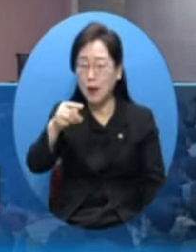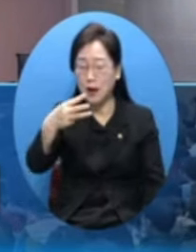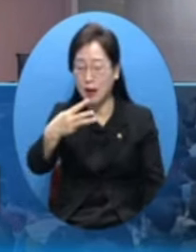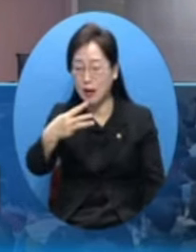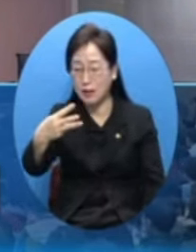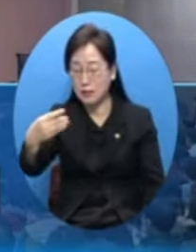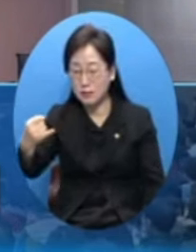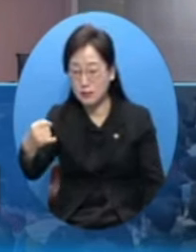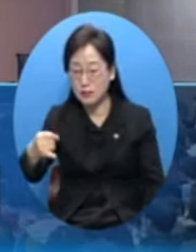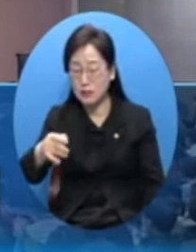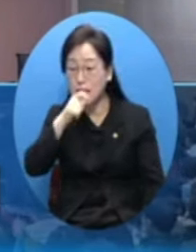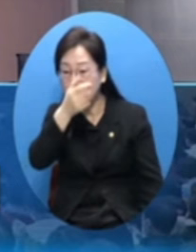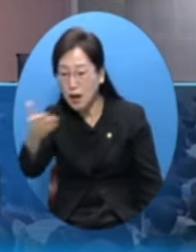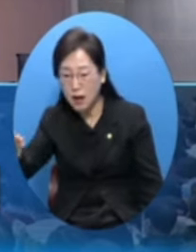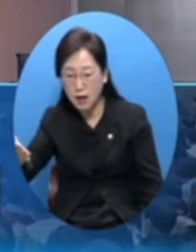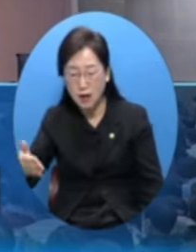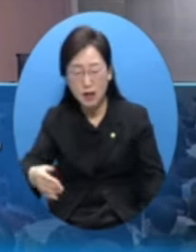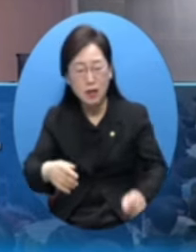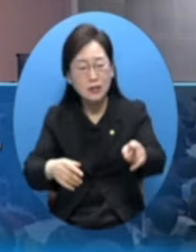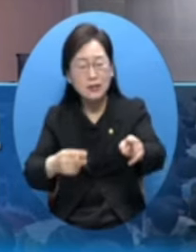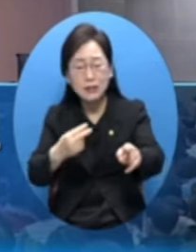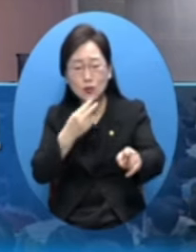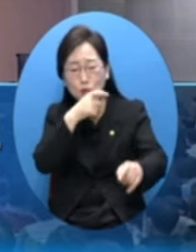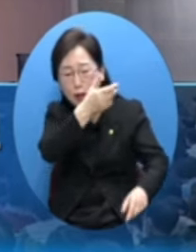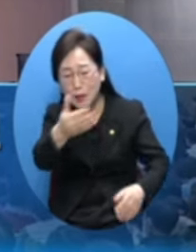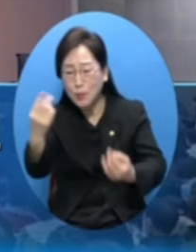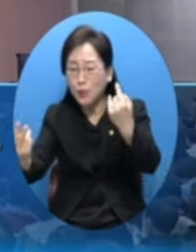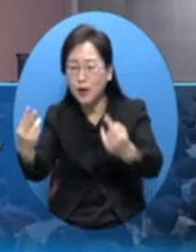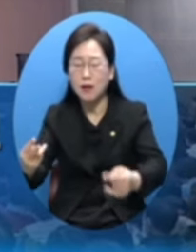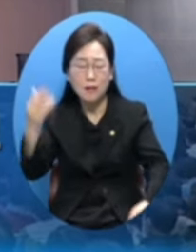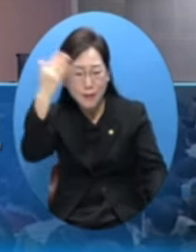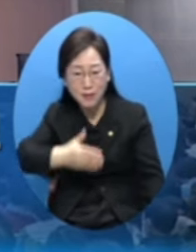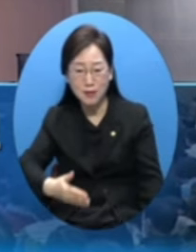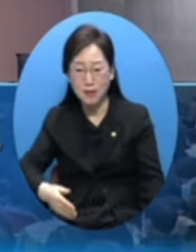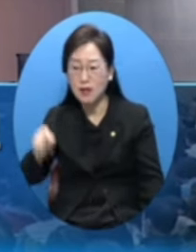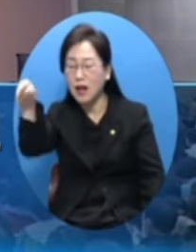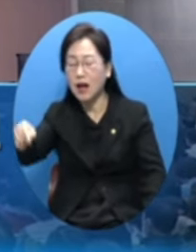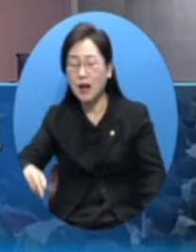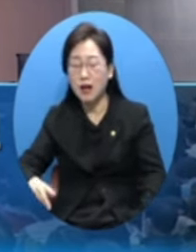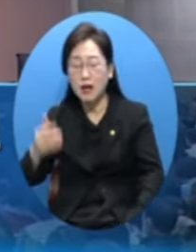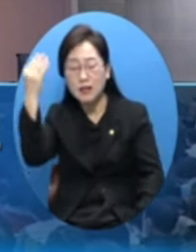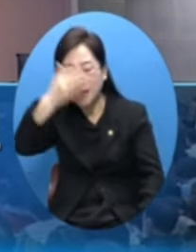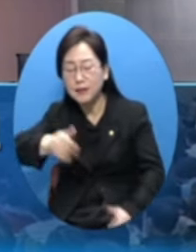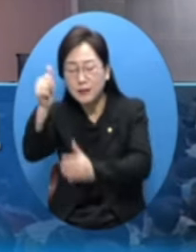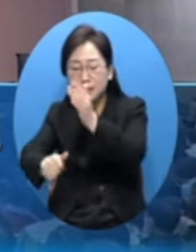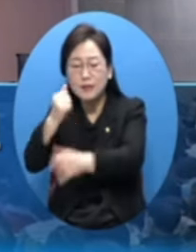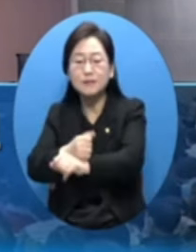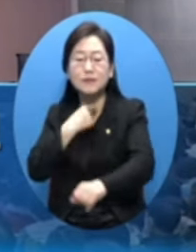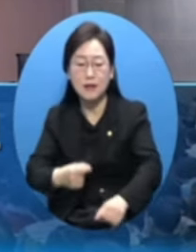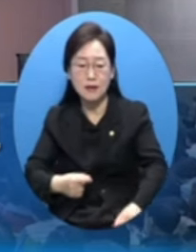강보다 낫지 아니하냐? 내가 거기서 몸을 씻으면 깨끗하게 되지 아니하려 하고 몸을 돌려 분노하였더나니.